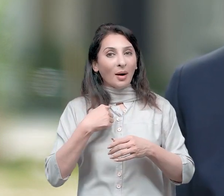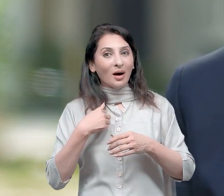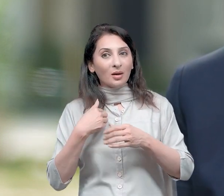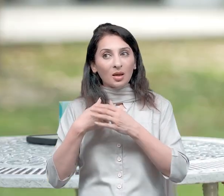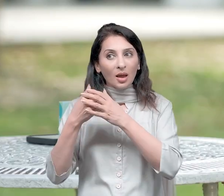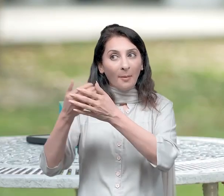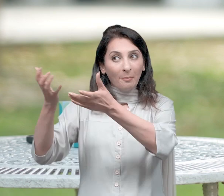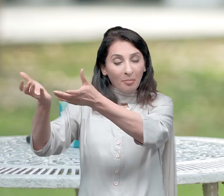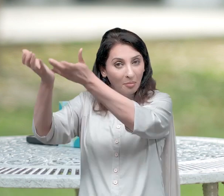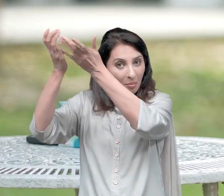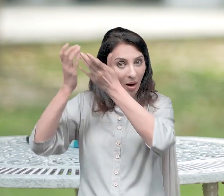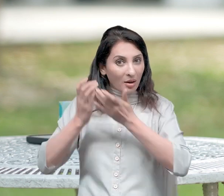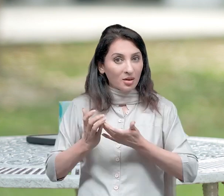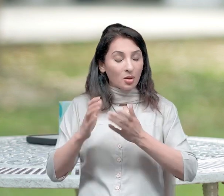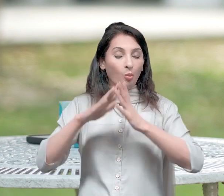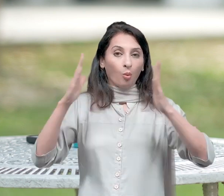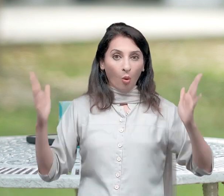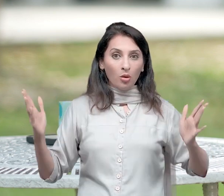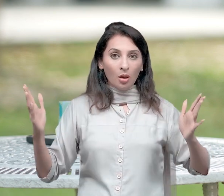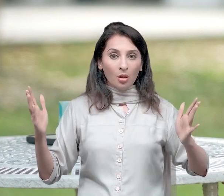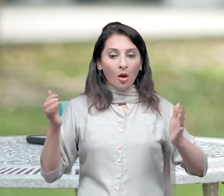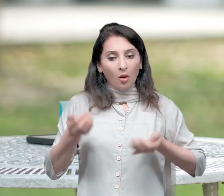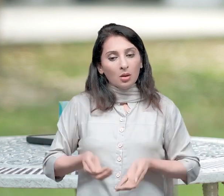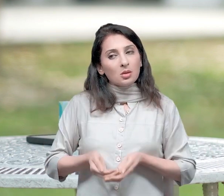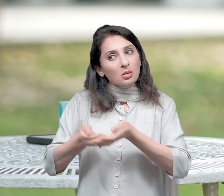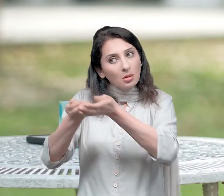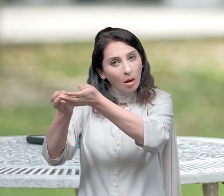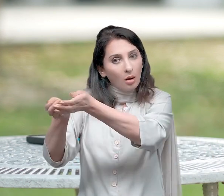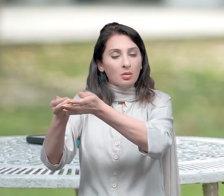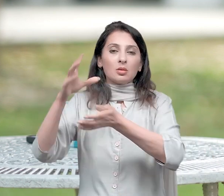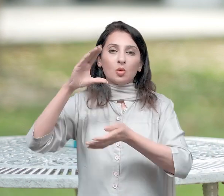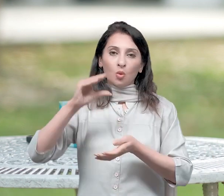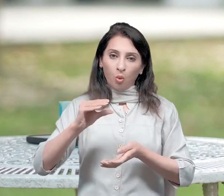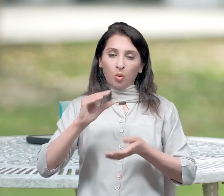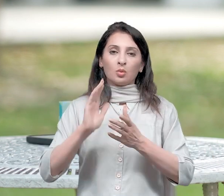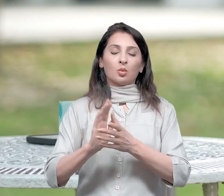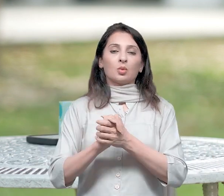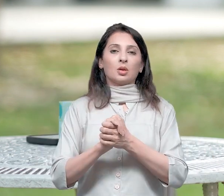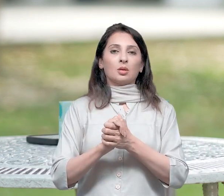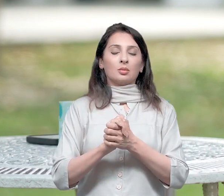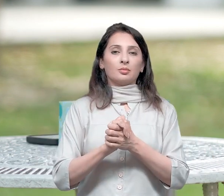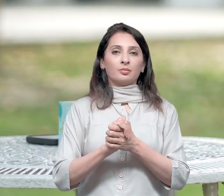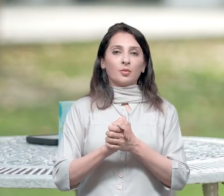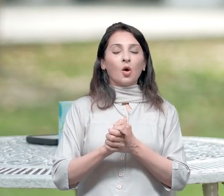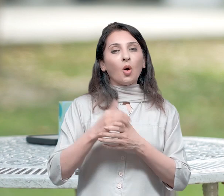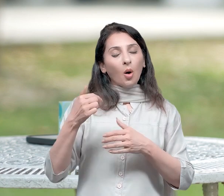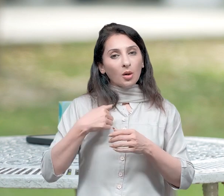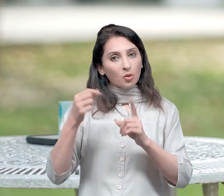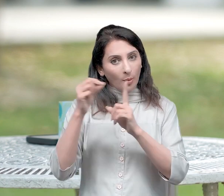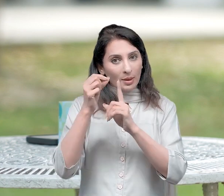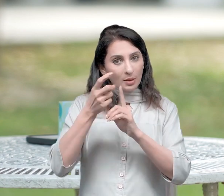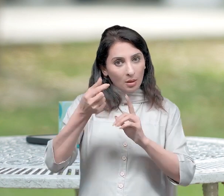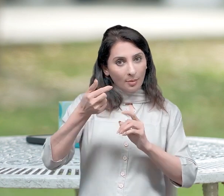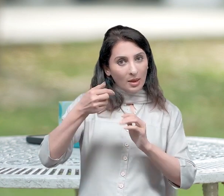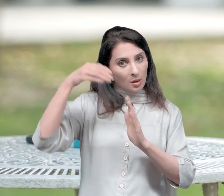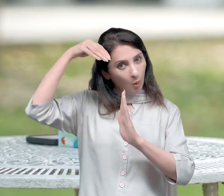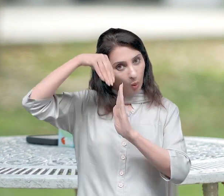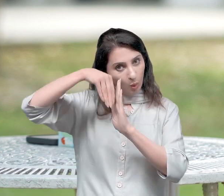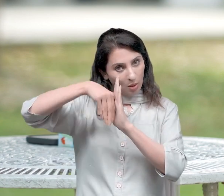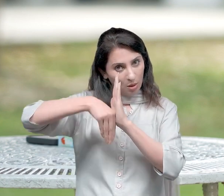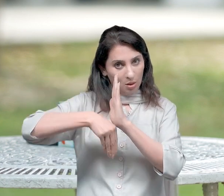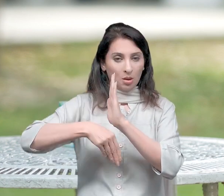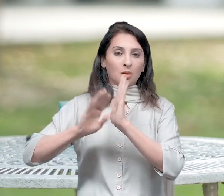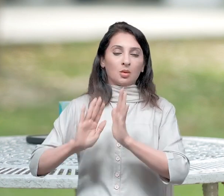کہ ہماری امپورٹس جو تھیں وہ ایکسپورٹ کے دگنی ہو گئی، جس کی وجہ سے کرنسی پہ پریشر آیا اور کرنسی آہستہ آہستہ ہماری